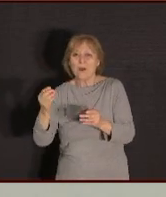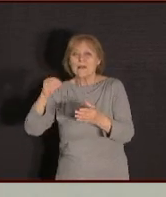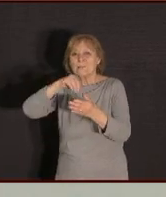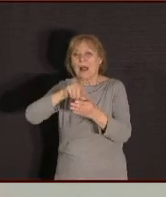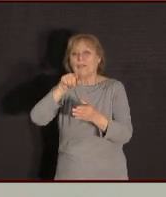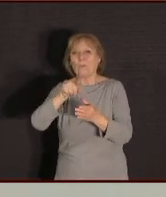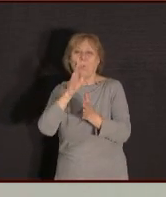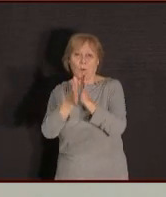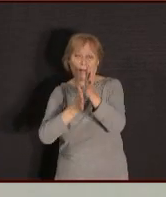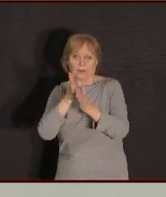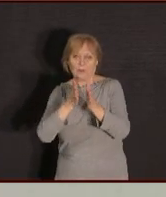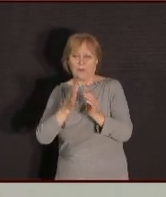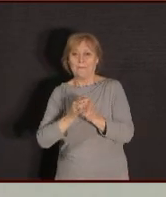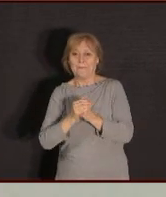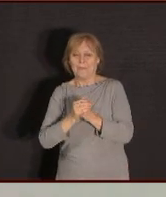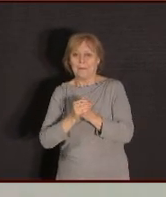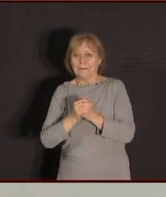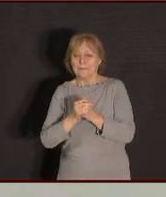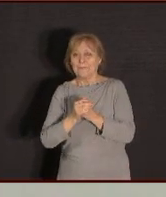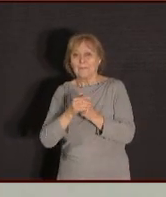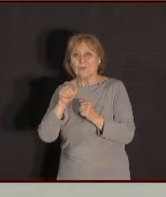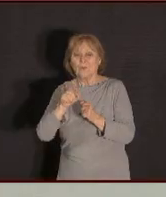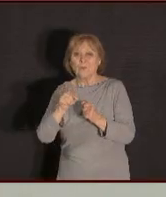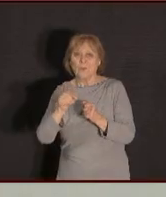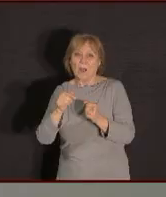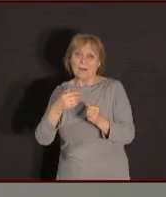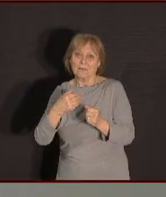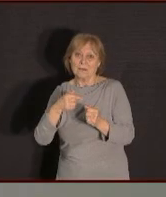razume kretno. In tukaj meni oni dosti pomagajo.